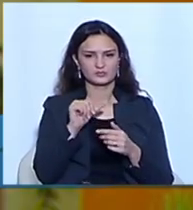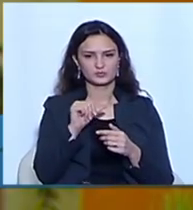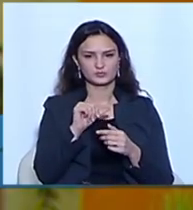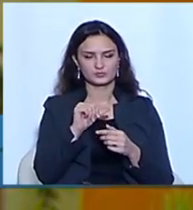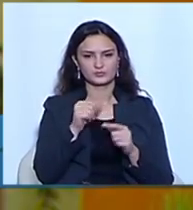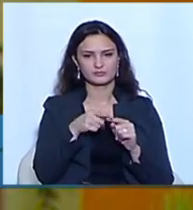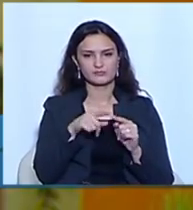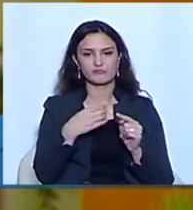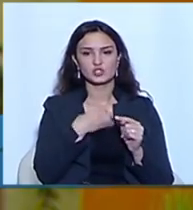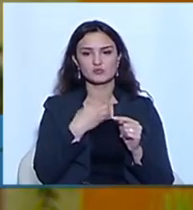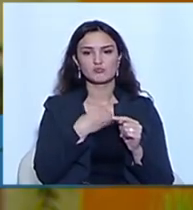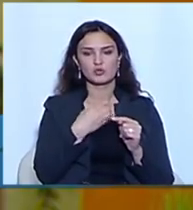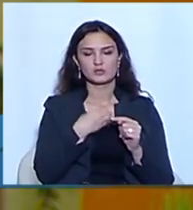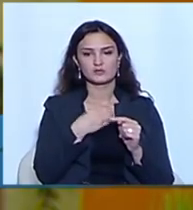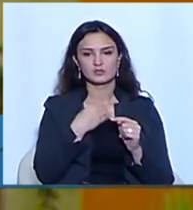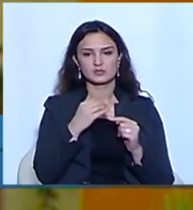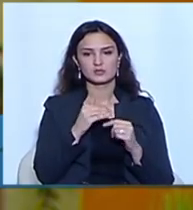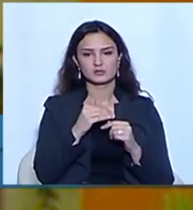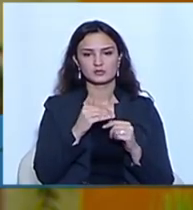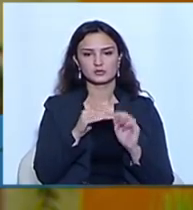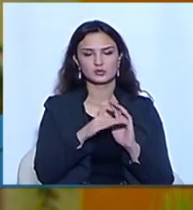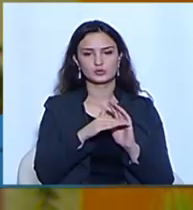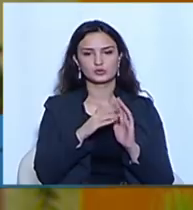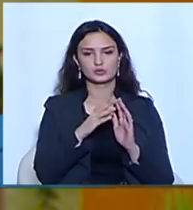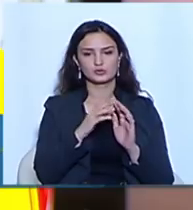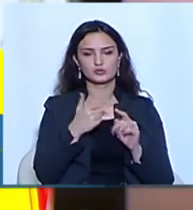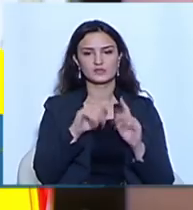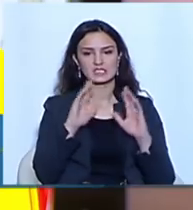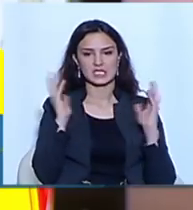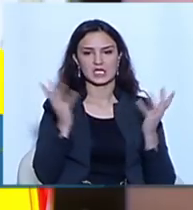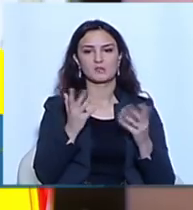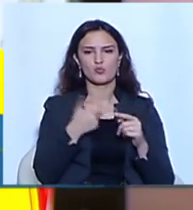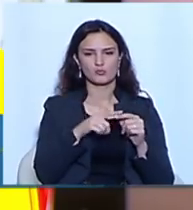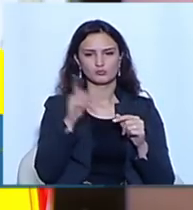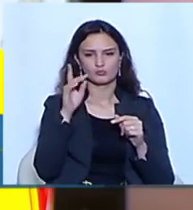ჩვენ შფოთვის ძალიან მაღალი დონე გვაქვს, იმიტომ რომ გარემო ჩვენთვის არის